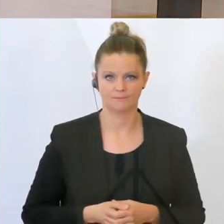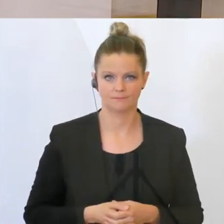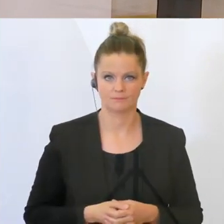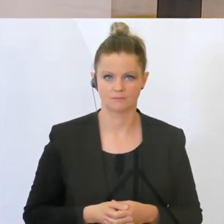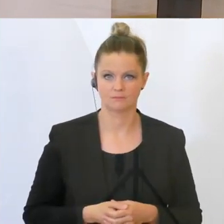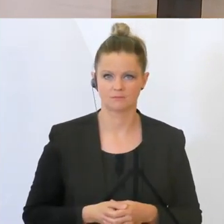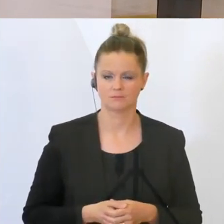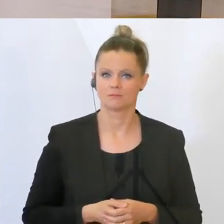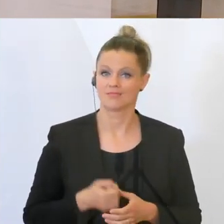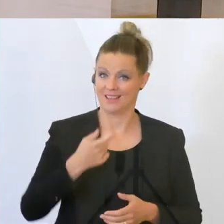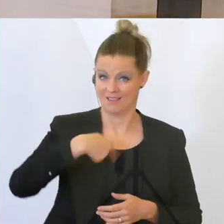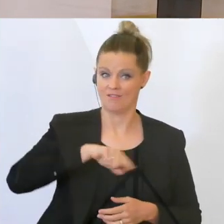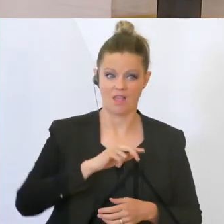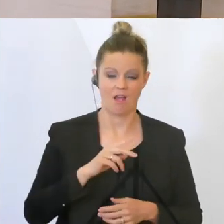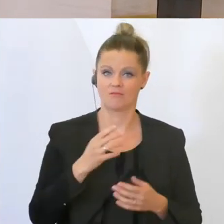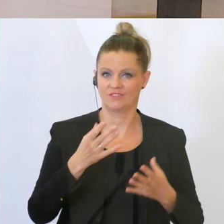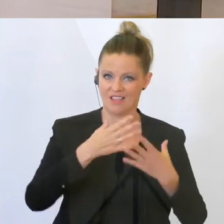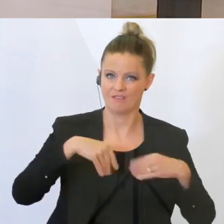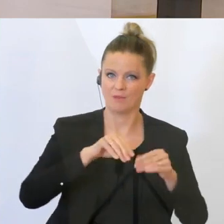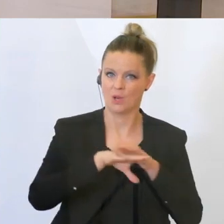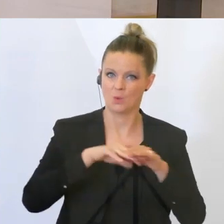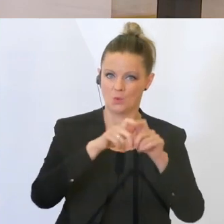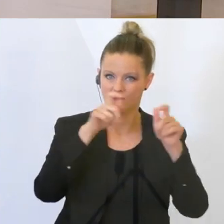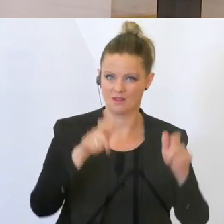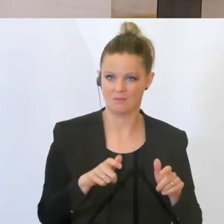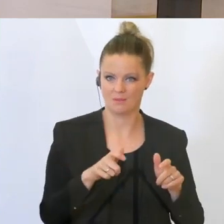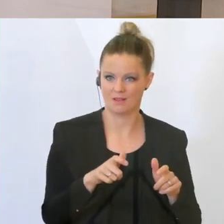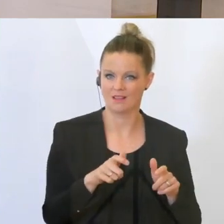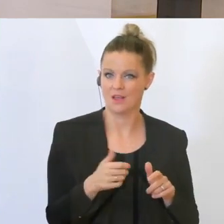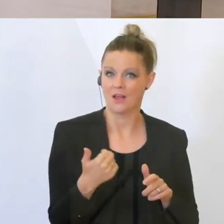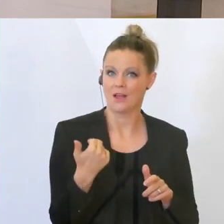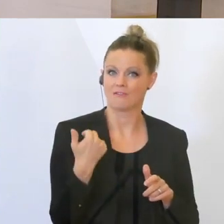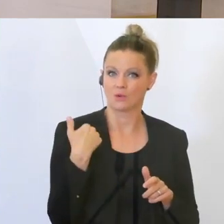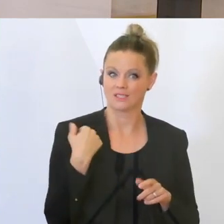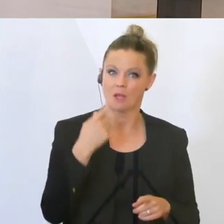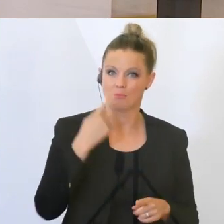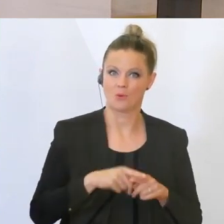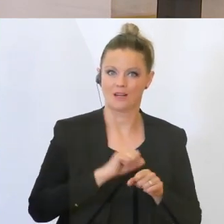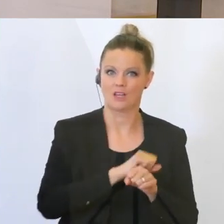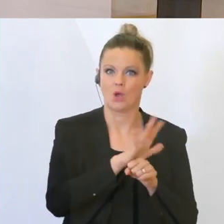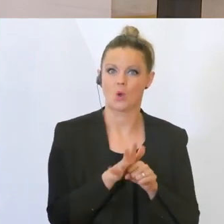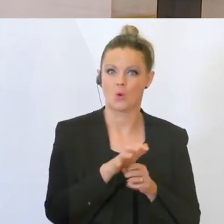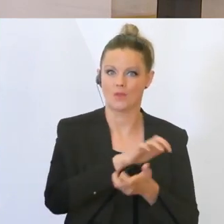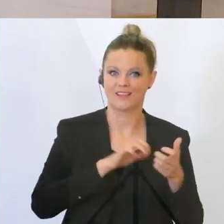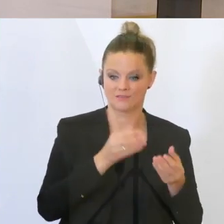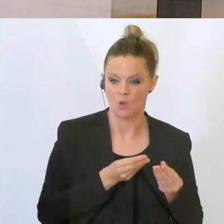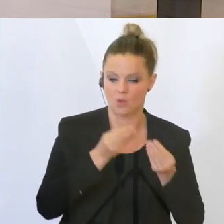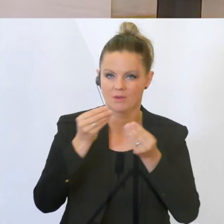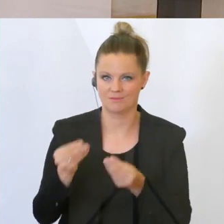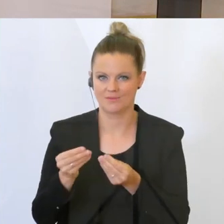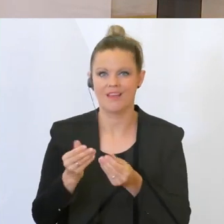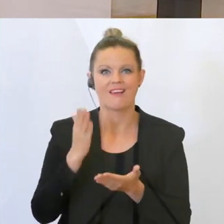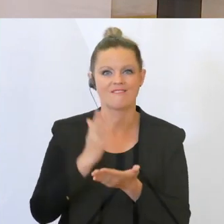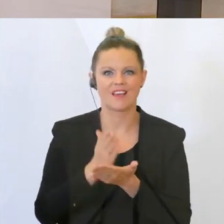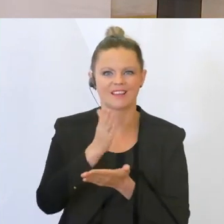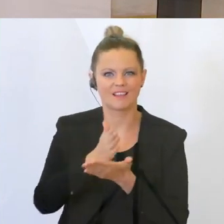Allem voran, wir sind ein Familienunternehmen, das vor kurzem pünktlich zur Corona-Krise übergeben wurde, sozusagen. Wir produzieren Fertigteile für die